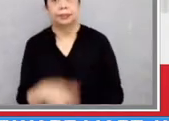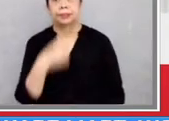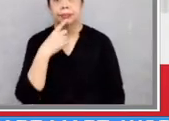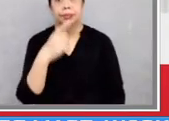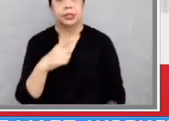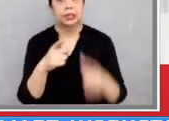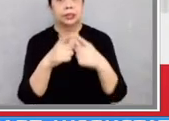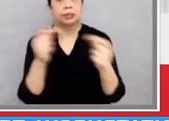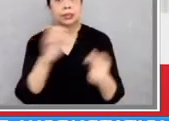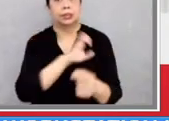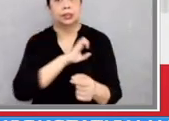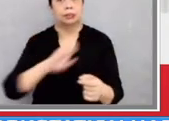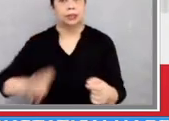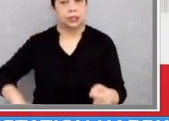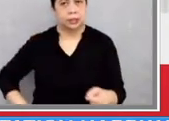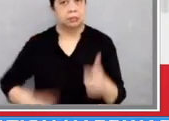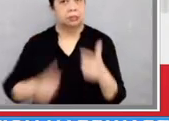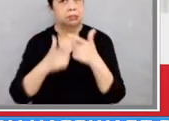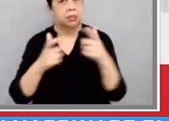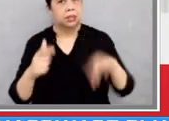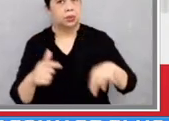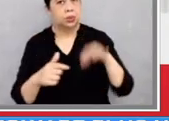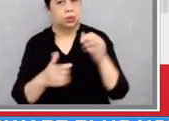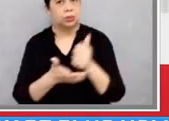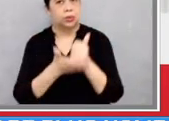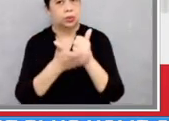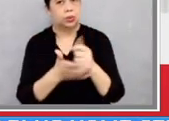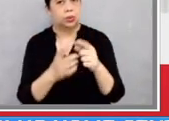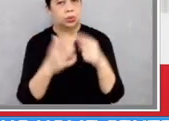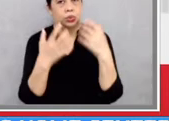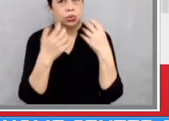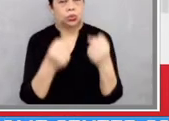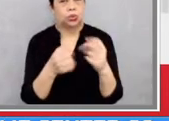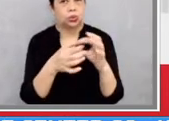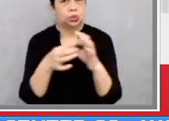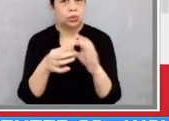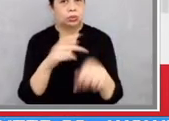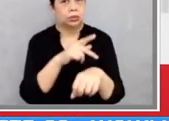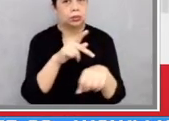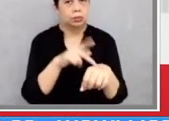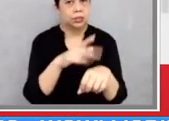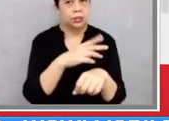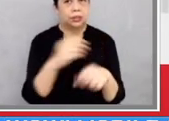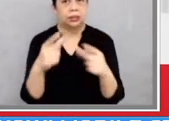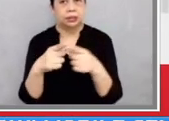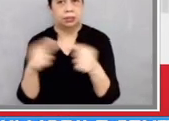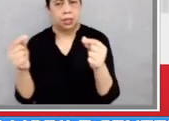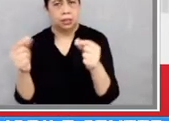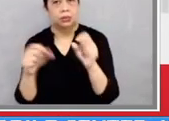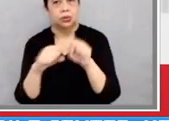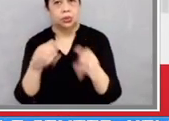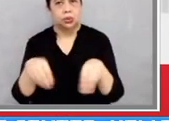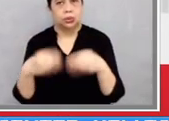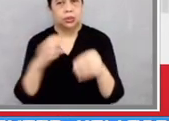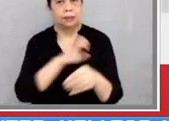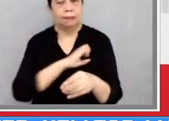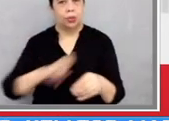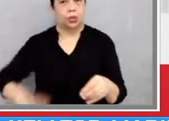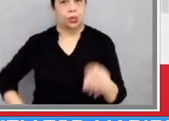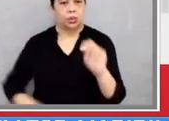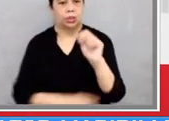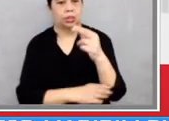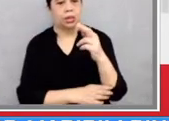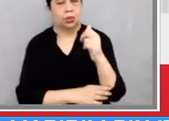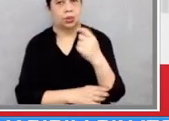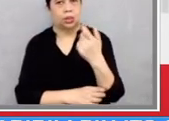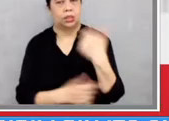Embassy, malaki ang kontribusyon ni Del Rosario para palakasin ang ugnayan ng Pilipinas at Japan Kaya iginawad ni Emperor Naruhito ang Grand Cordon